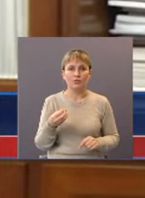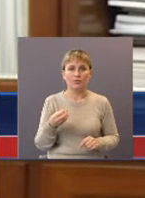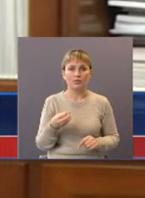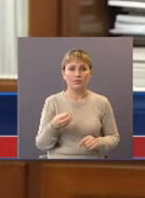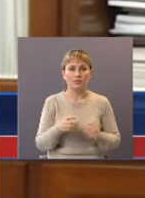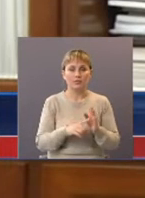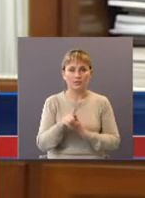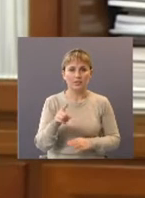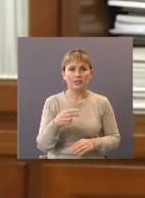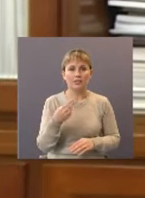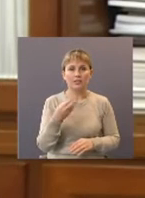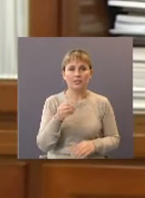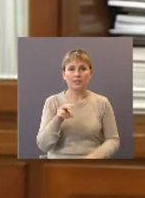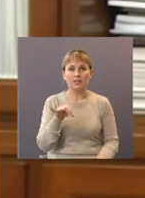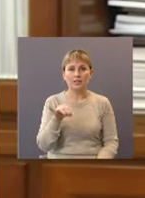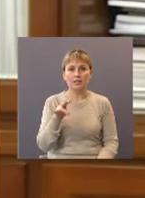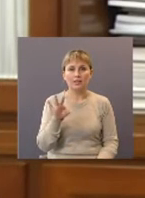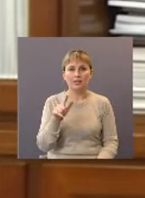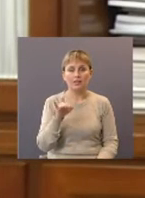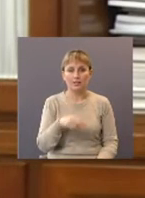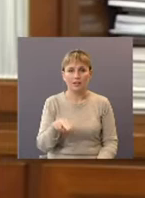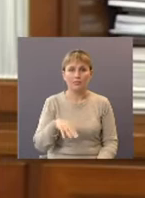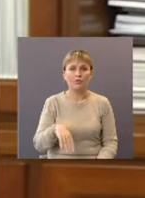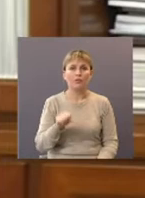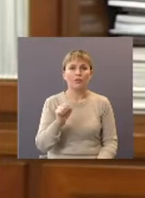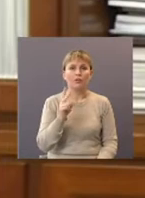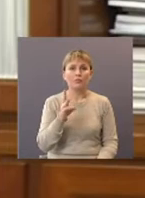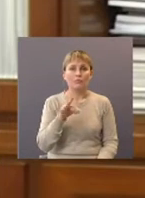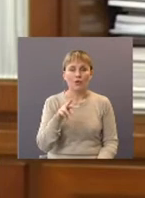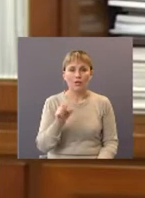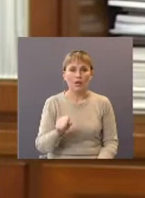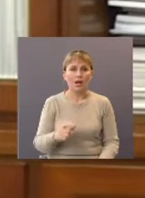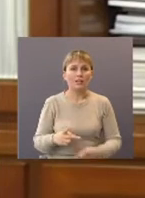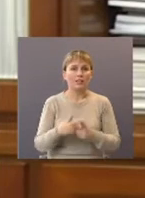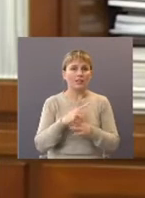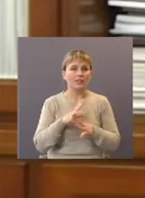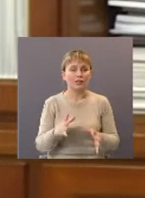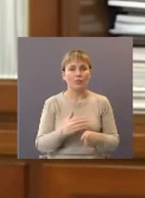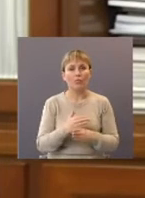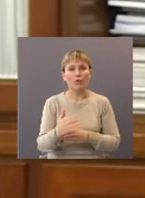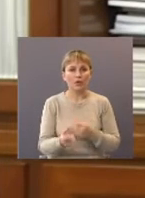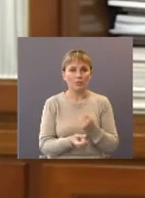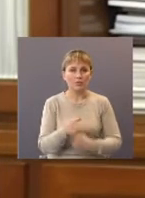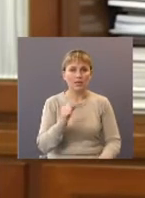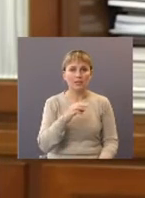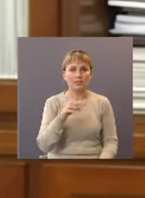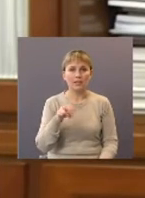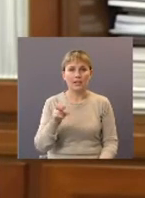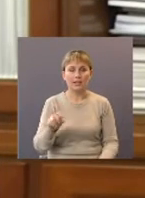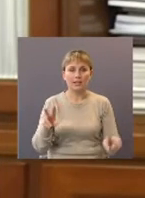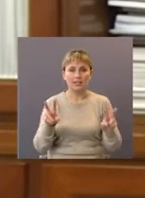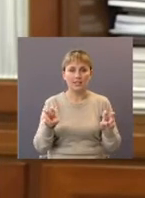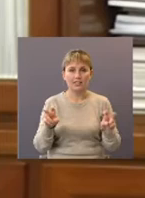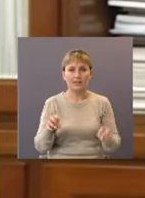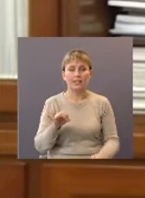Сначала Целиноград, потом Акмола. Еще названия Астаны не было. Астана позже, чуть позже появилась.